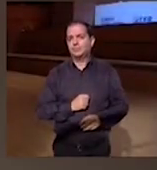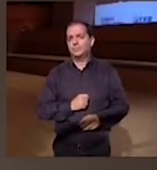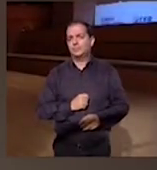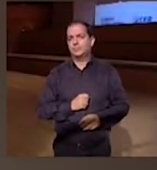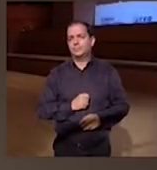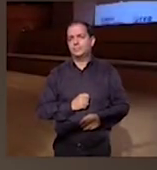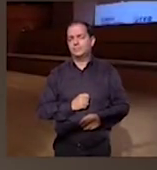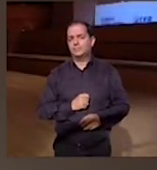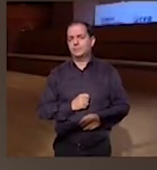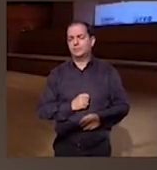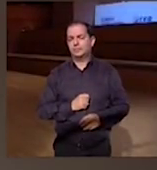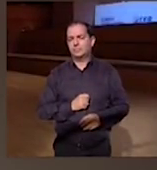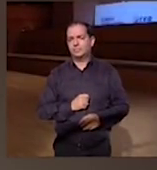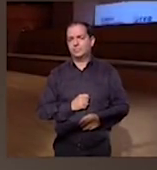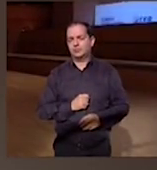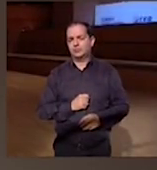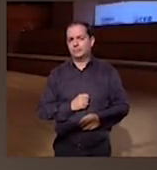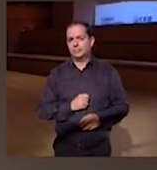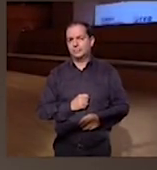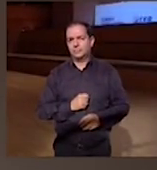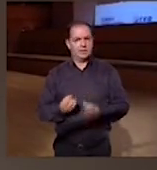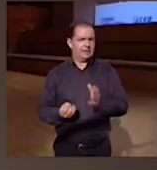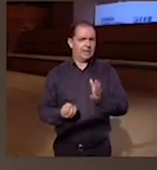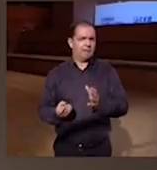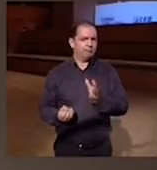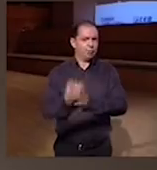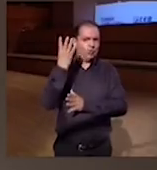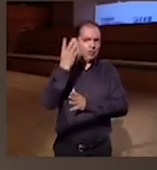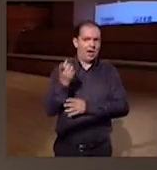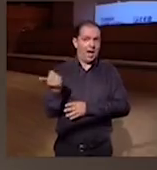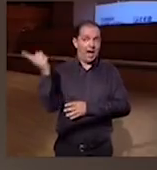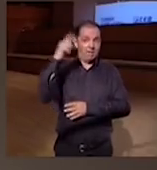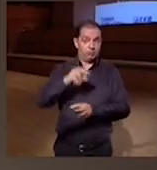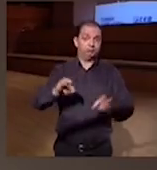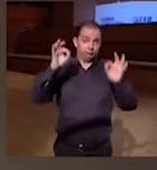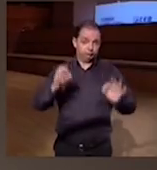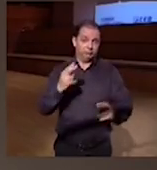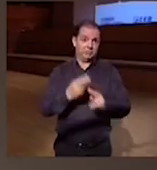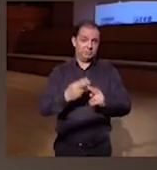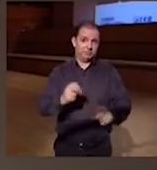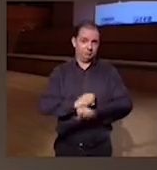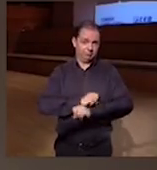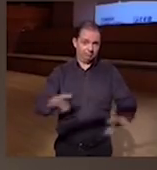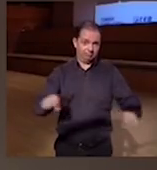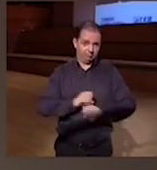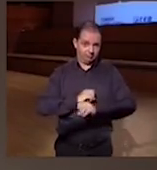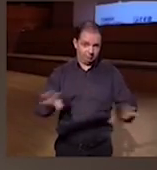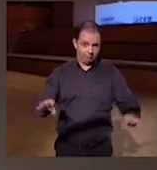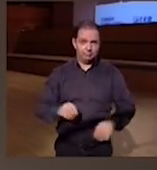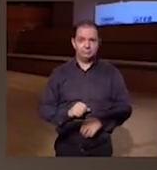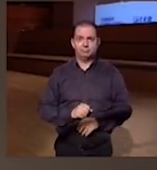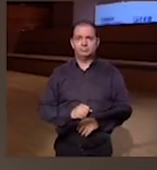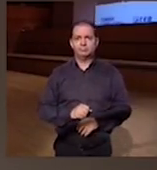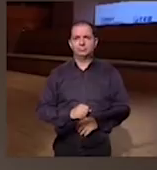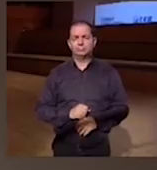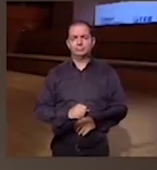να μεταφέρω και ένα νέο. Αύριο θα το μάθουμε και επισήμως. Παρά το γεγονός ότι